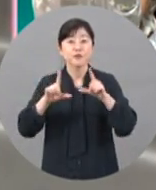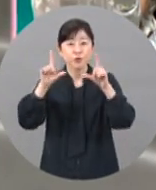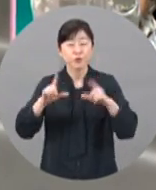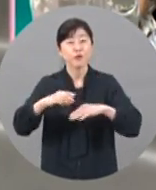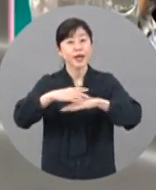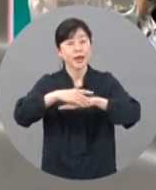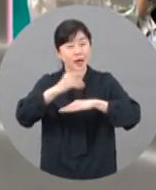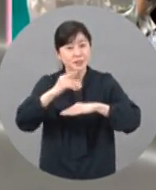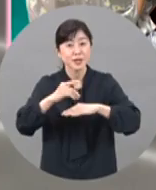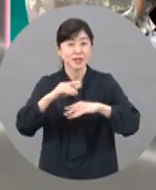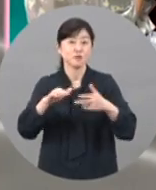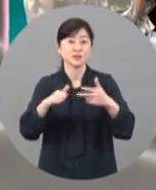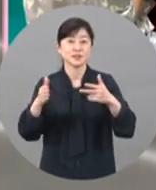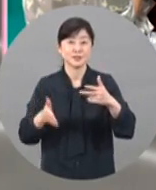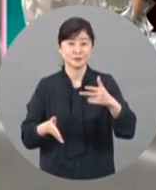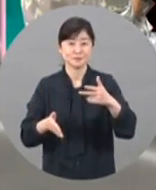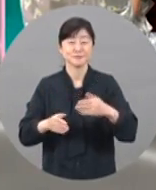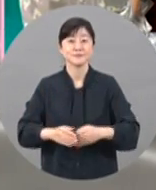の施設なんです。